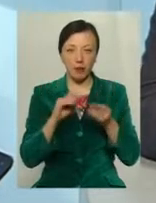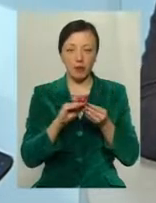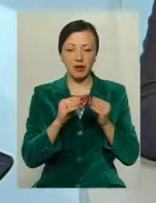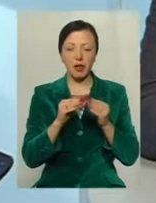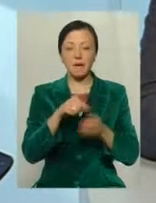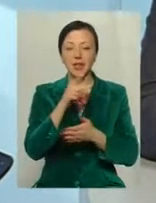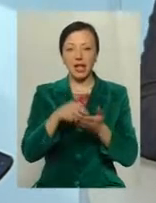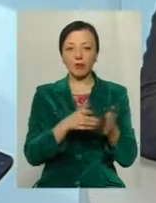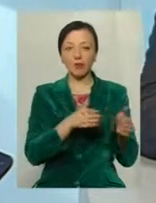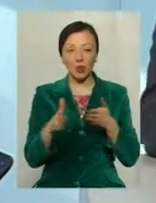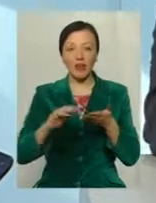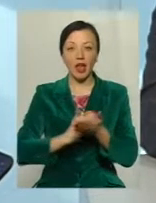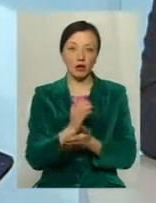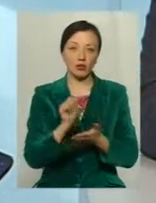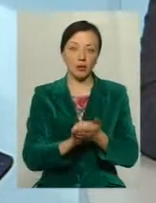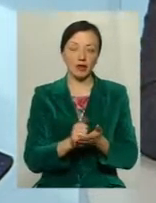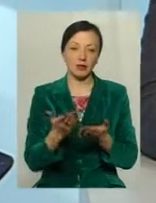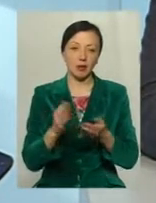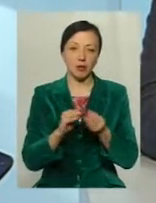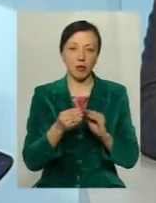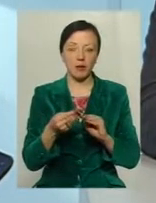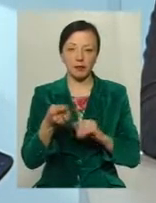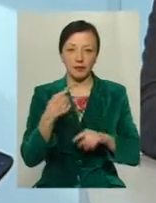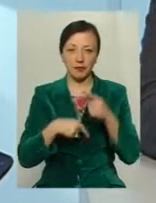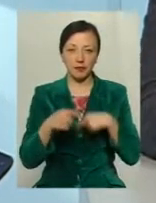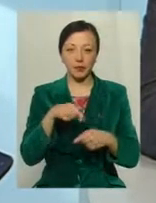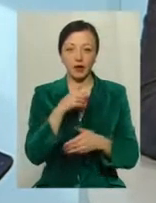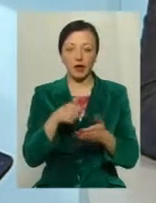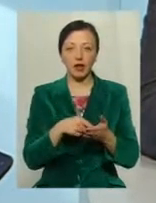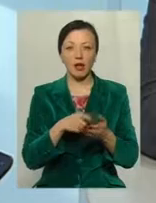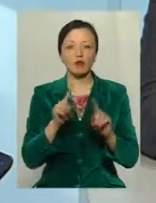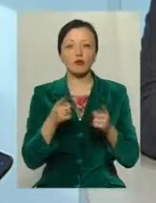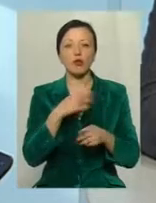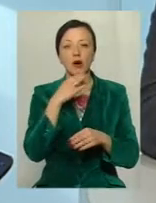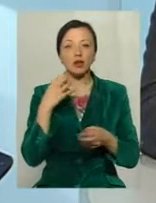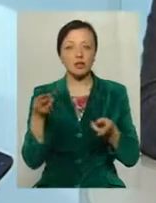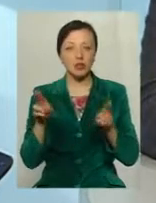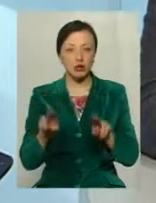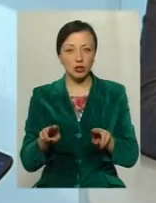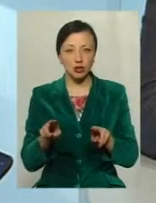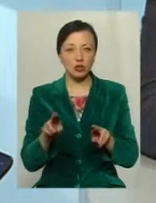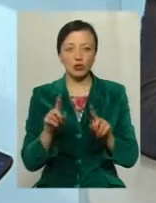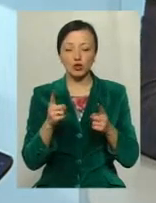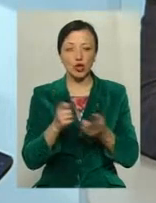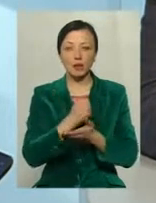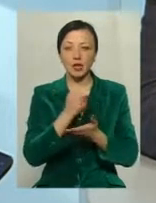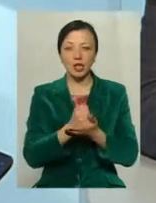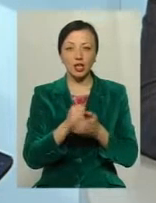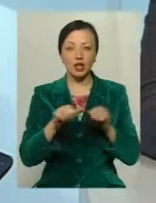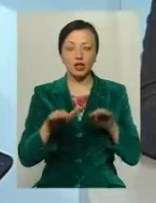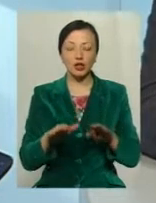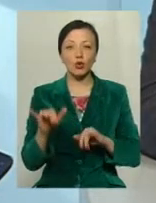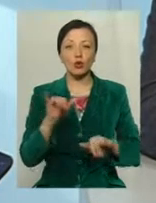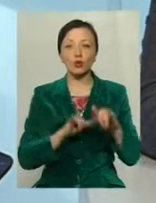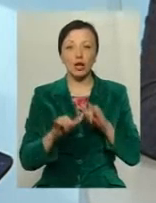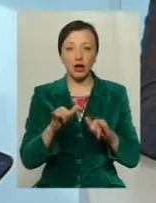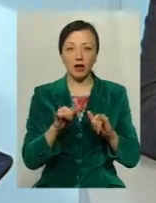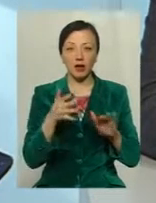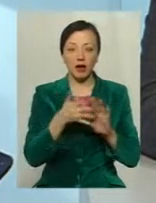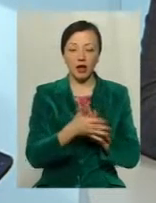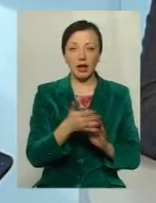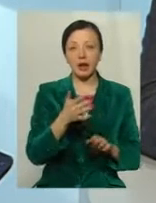ремонт доріг, тому що комусь це вигідно, огорожу в сільських радах, від того буде так ми жити. Уряд зобов'язаний займатися глобальним